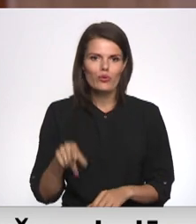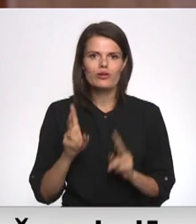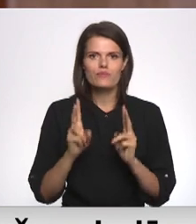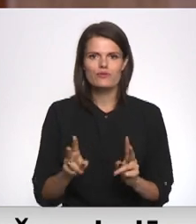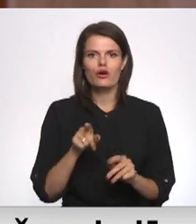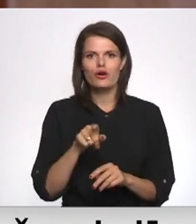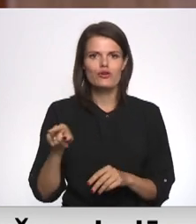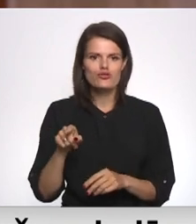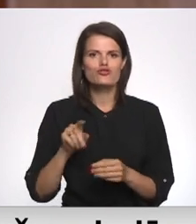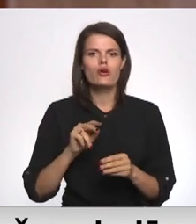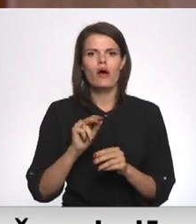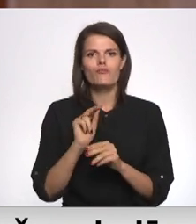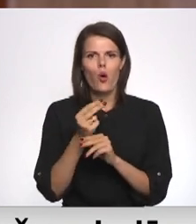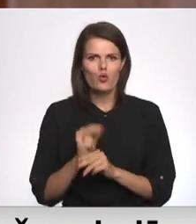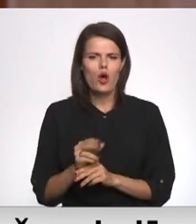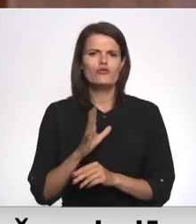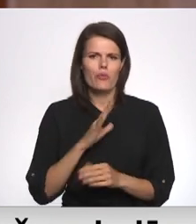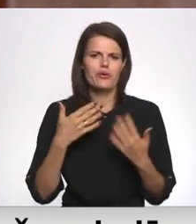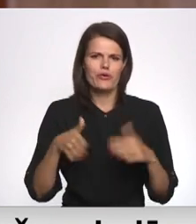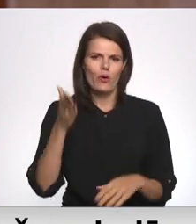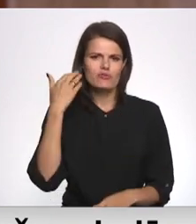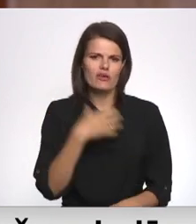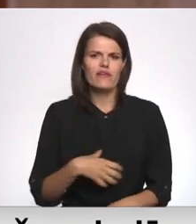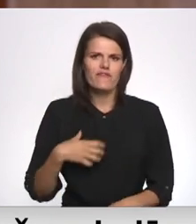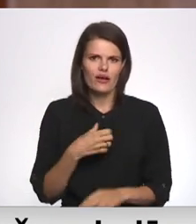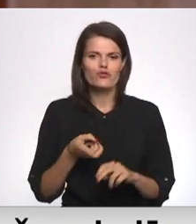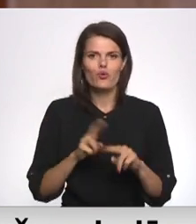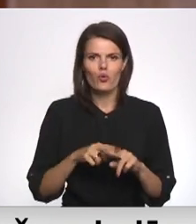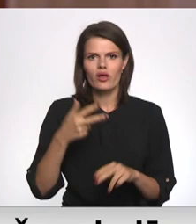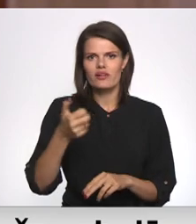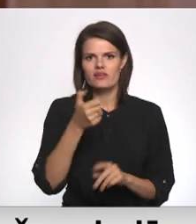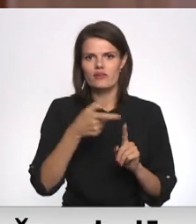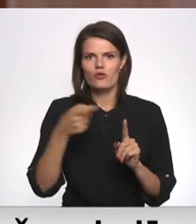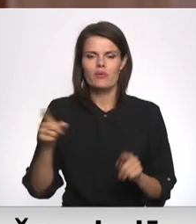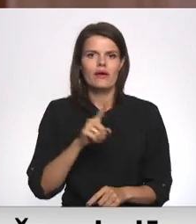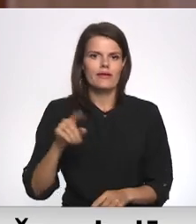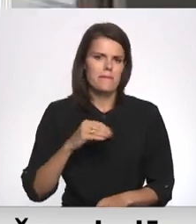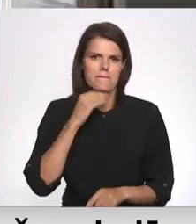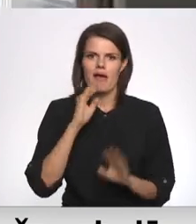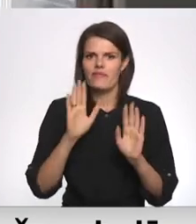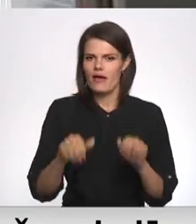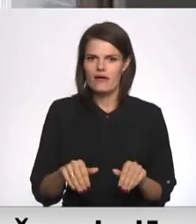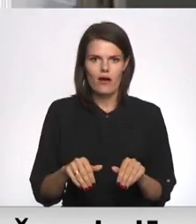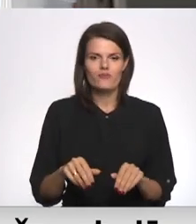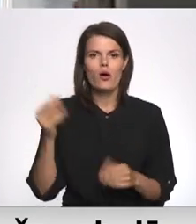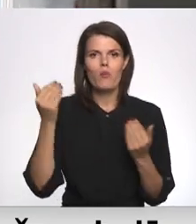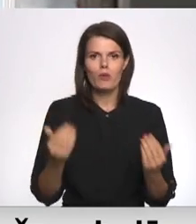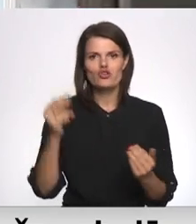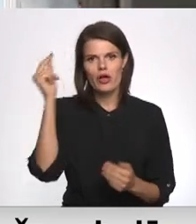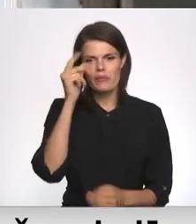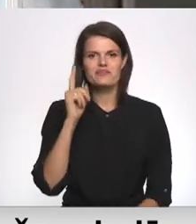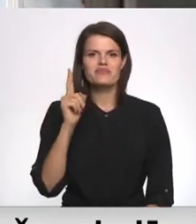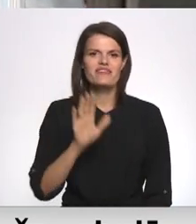šie grozījumi bija vajadzīgi jau sen, un īstenībā 3 gadu periods ir pilnīgi pietiekams. Pašlaik mācības tikai